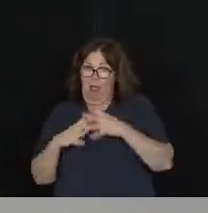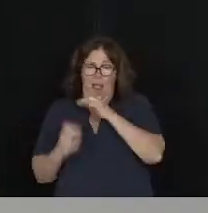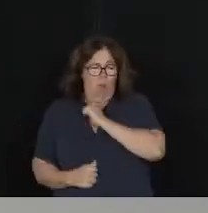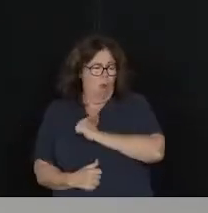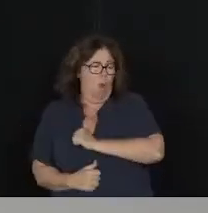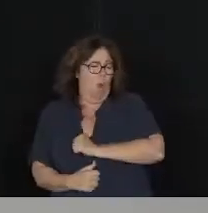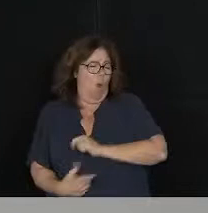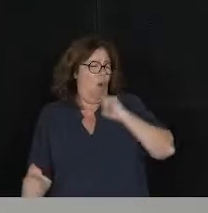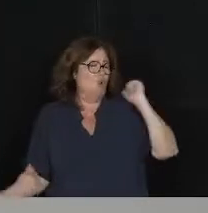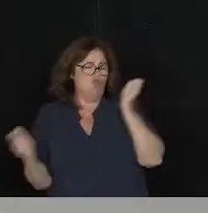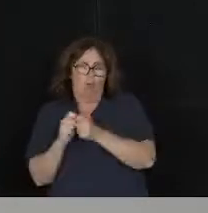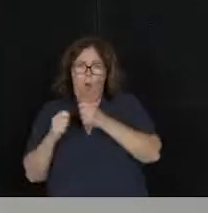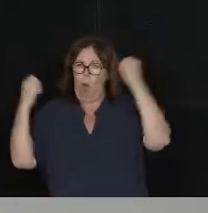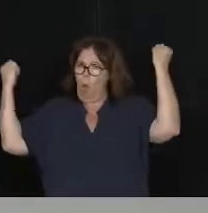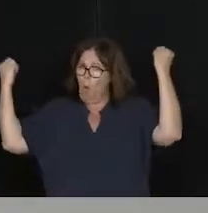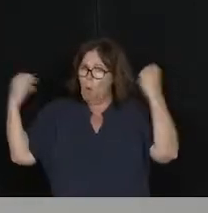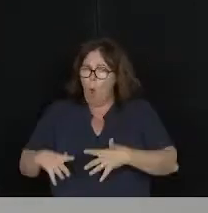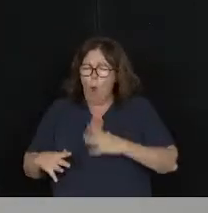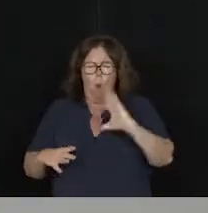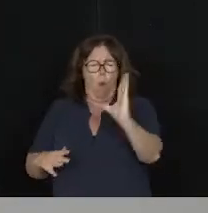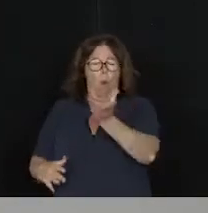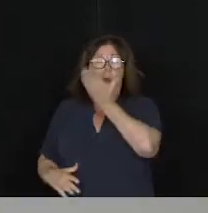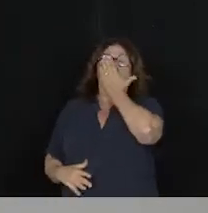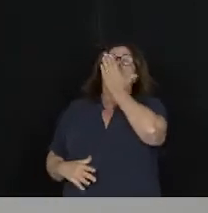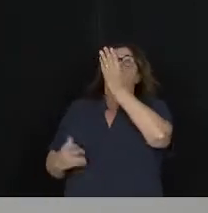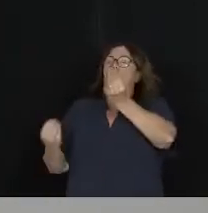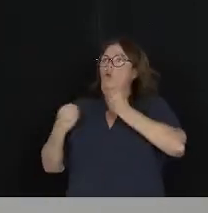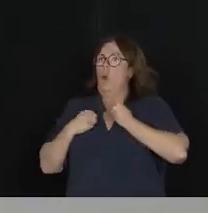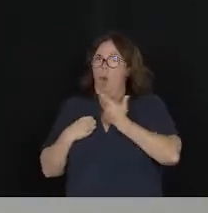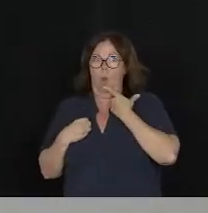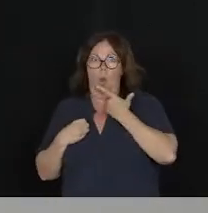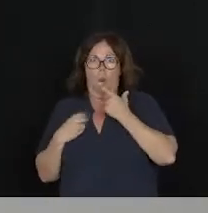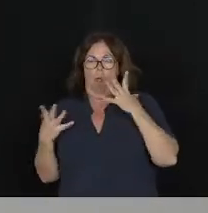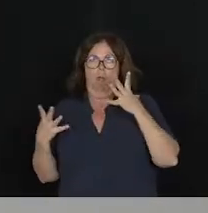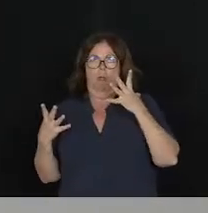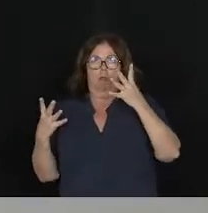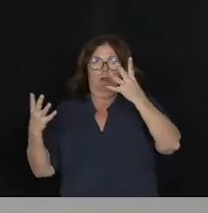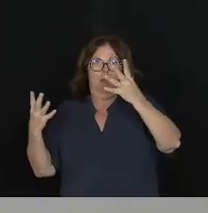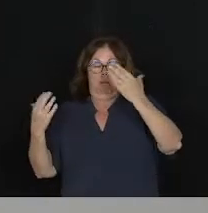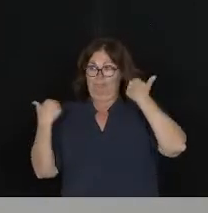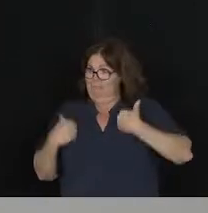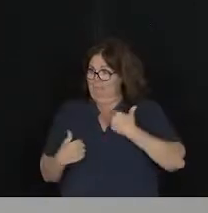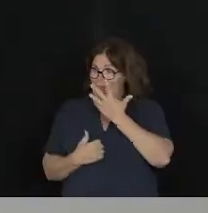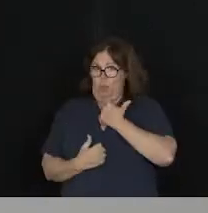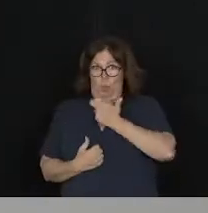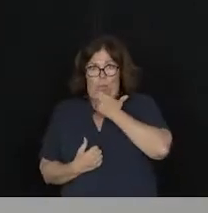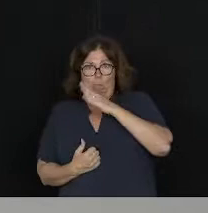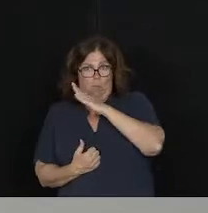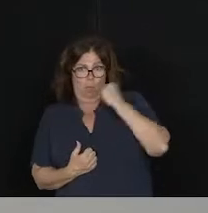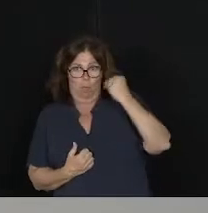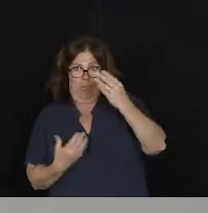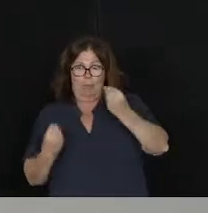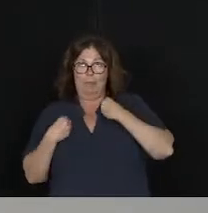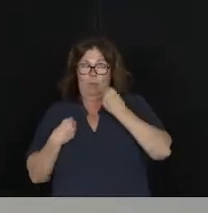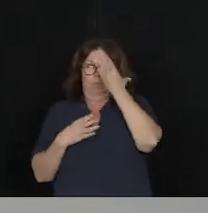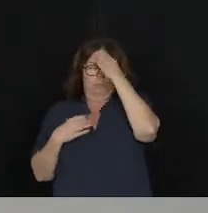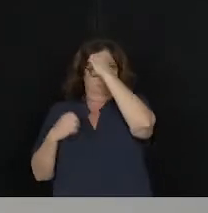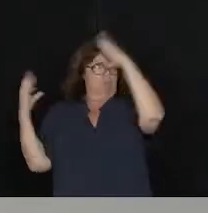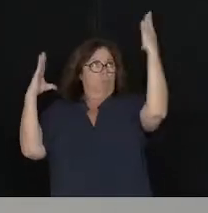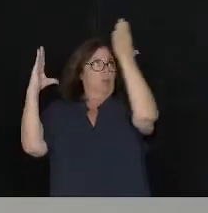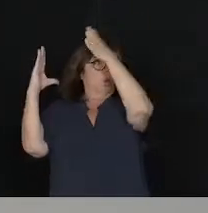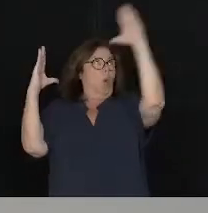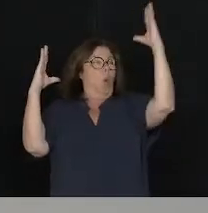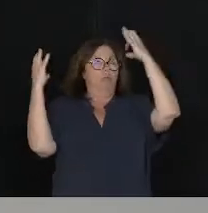des événements brutaux qui plongent les acteurs sociaux dans une autre temporalité. Et c'est le temps court